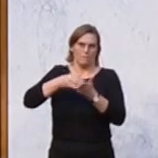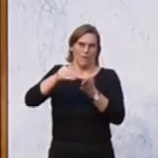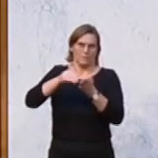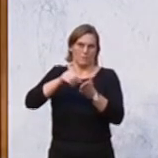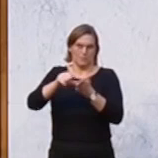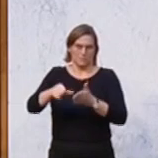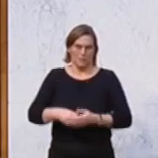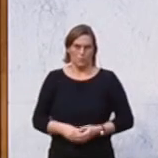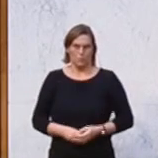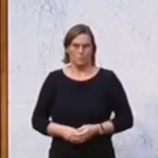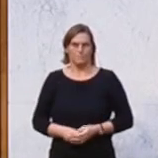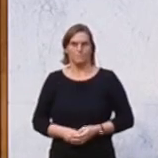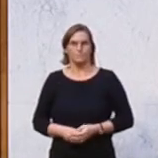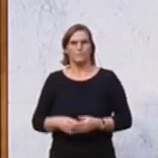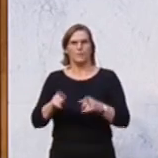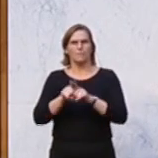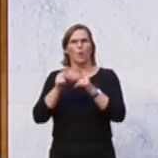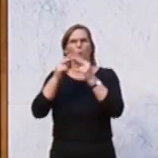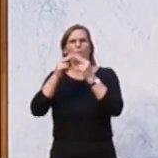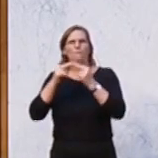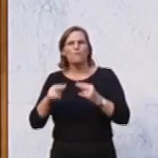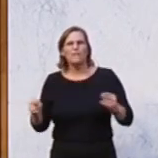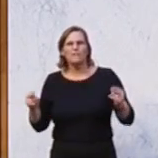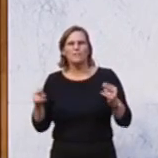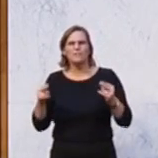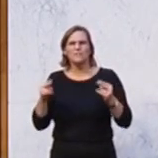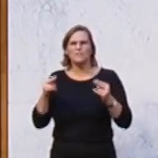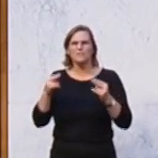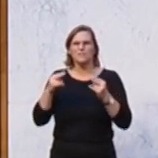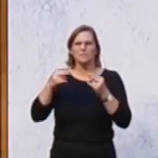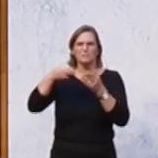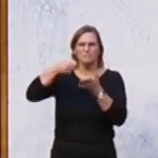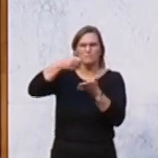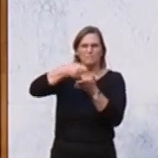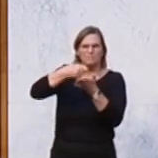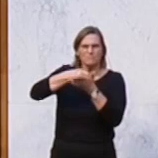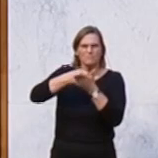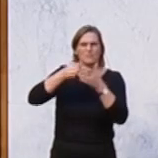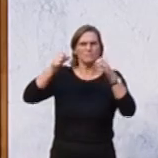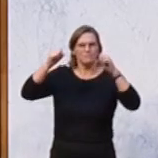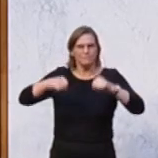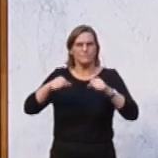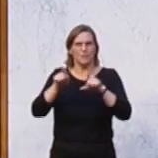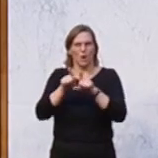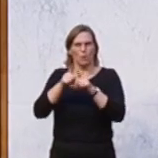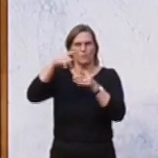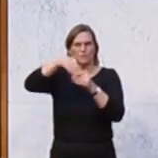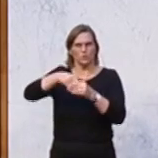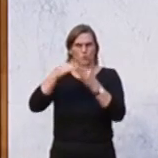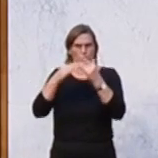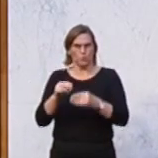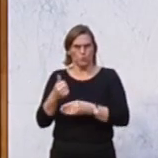haben einer sogenannten Friedensfazilität zugestimmt. Das sind mittlerweile, wenn man alles zusammenrechnet, noch einmal